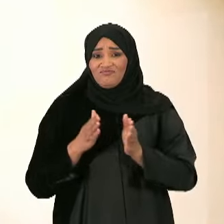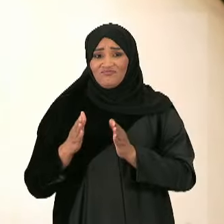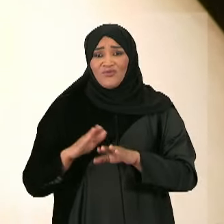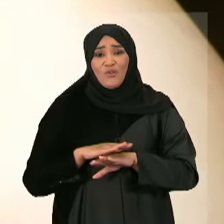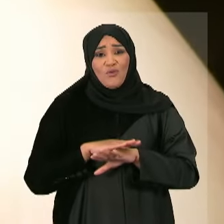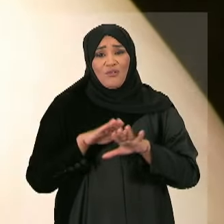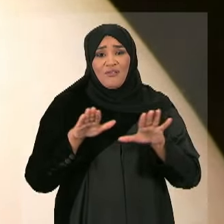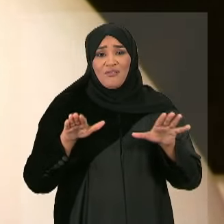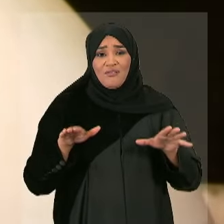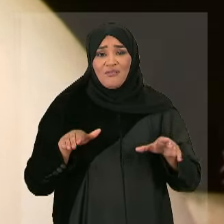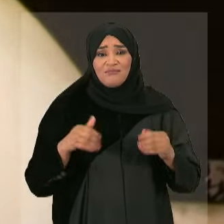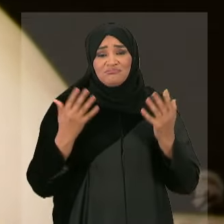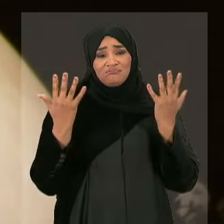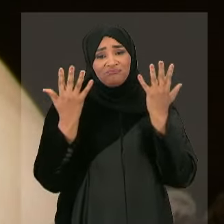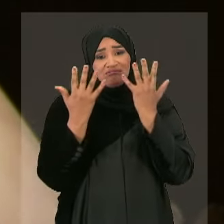الناصر